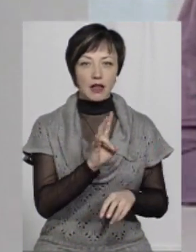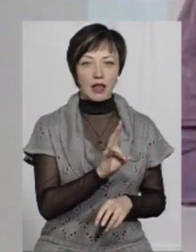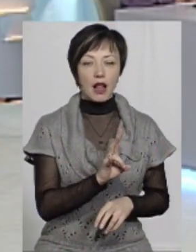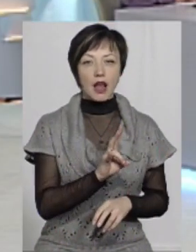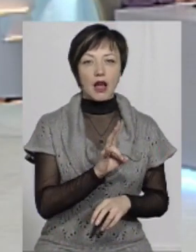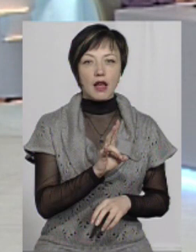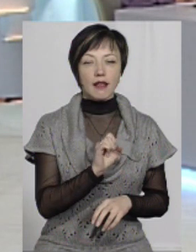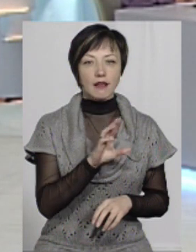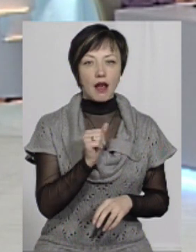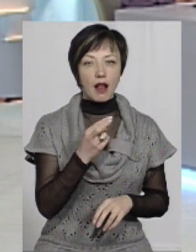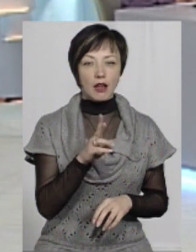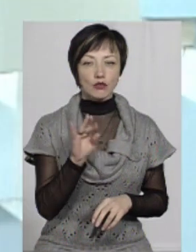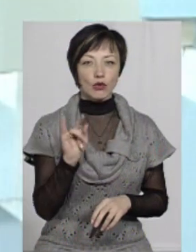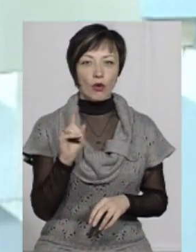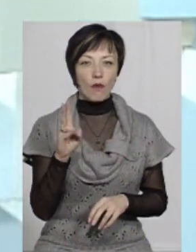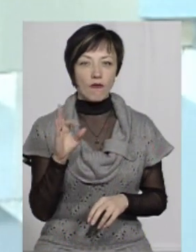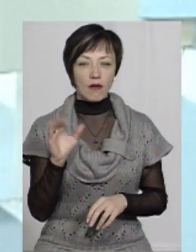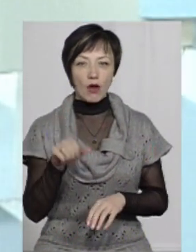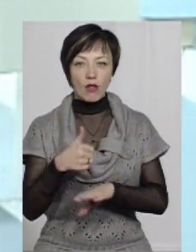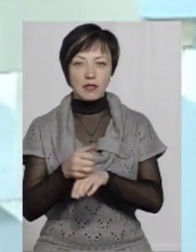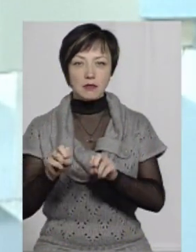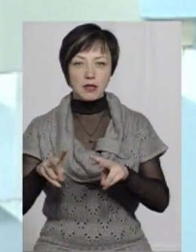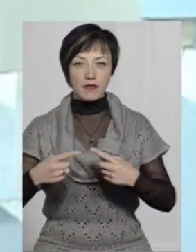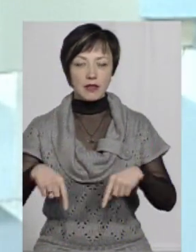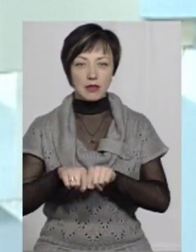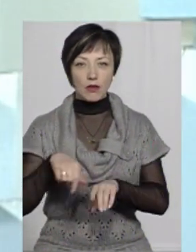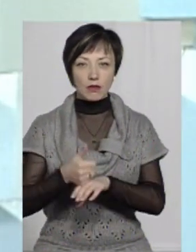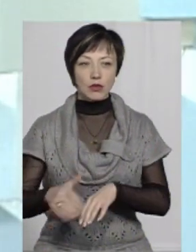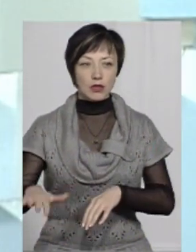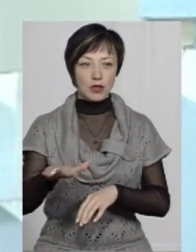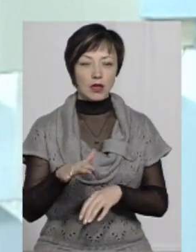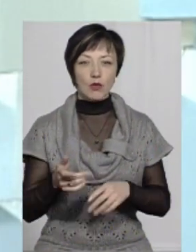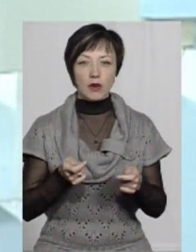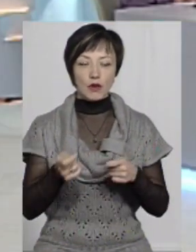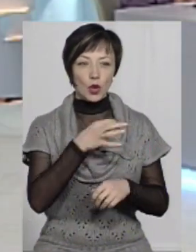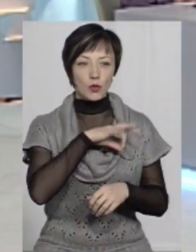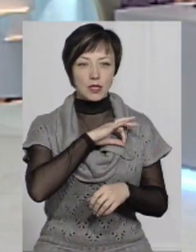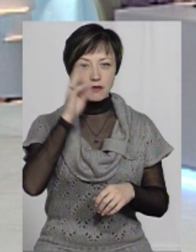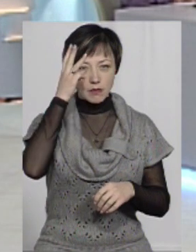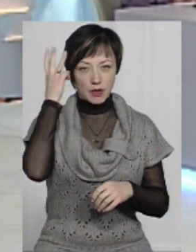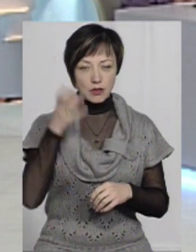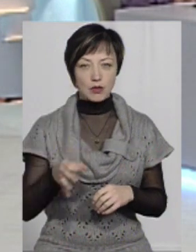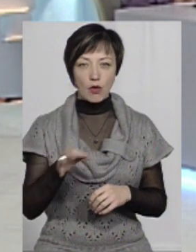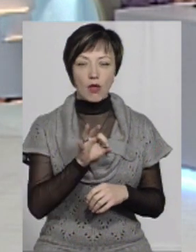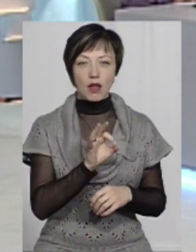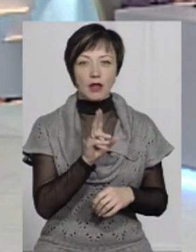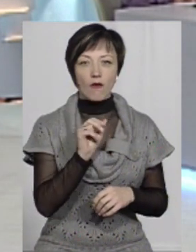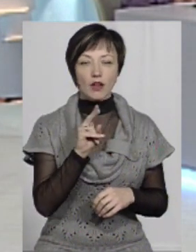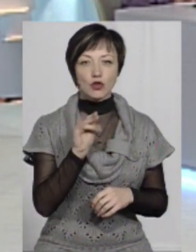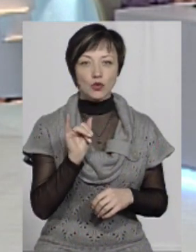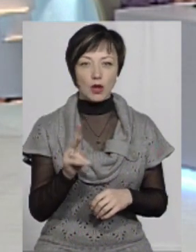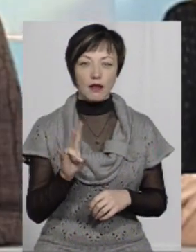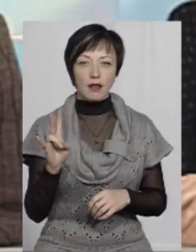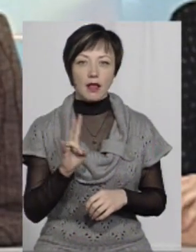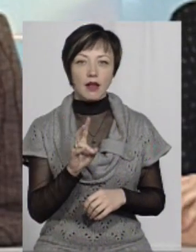Наталія Шмурікова і головні спеціалісти відділів Головного територіального управління юстиції у Хмельницькій області Олена Ковальчук